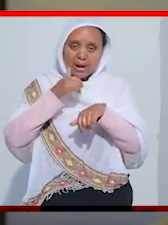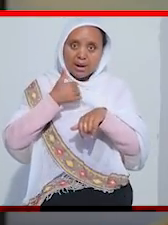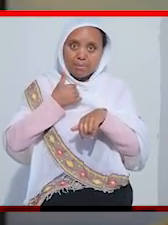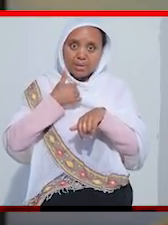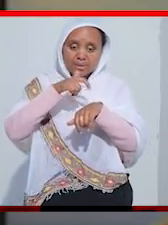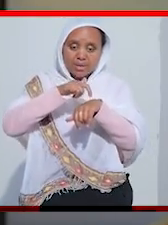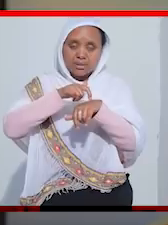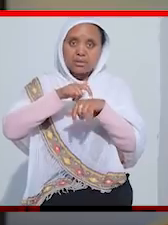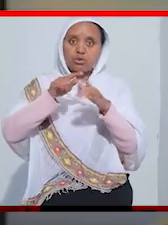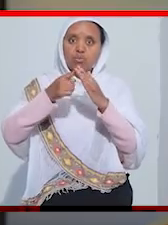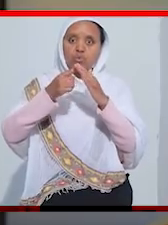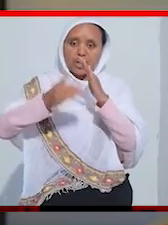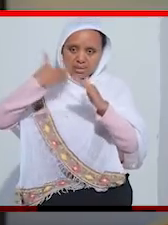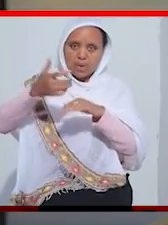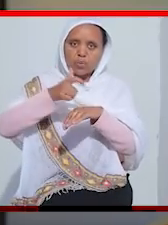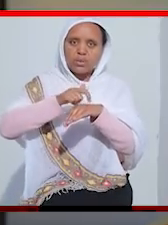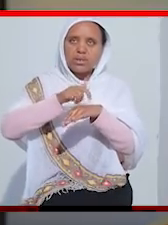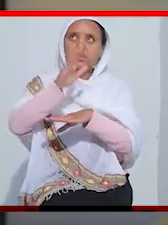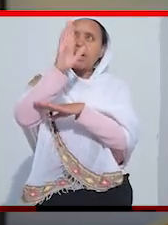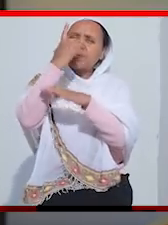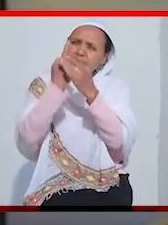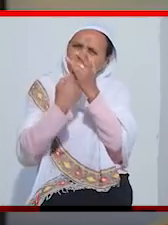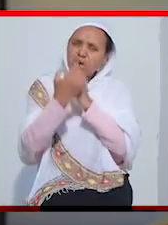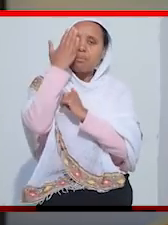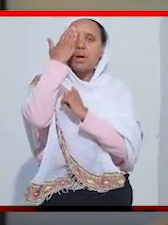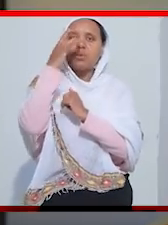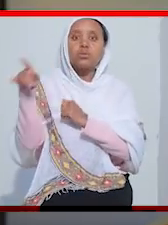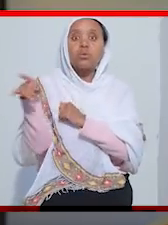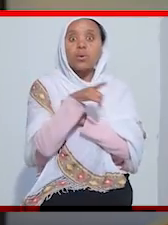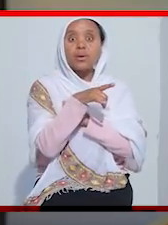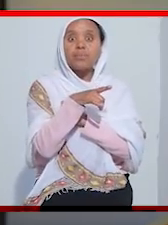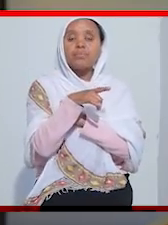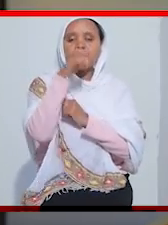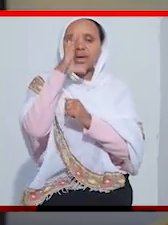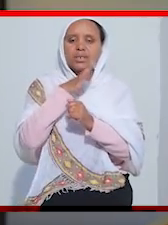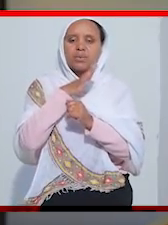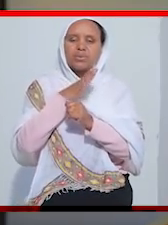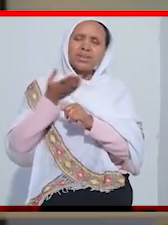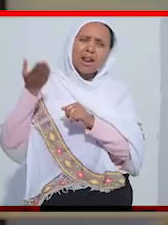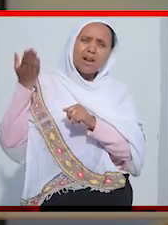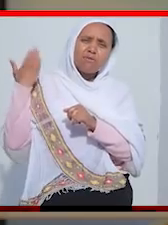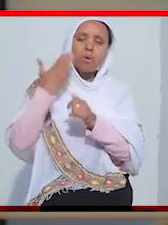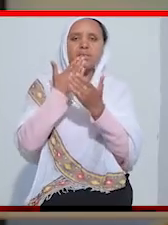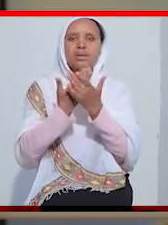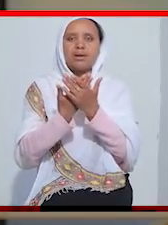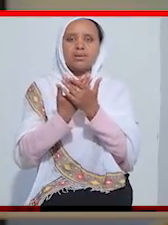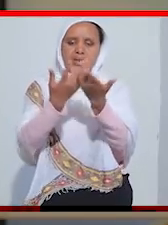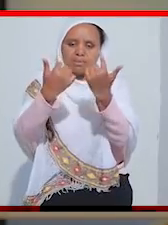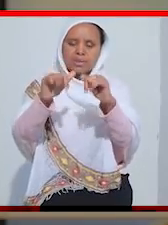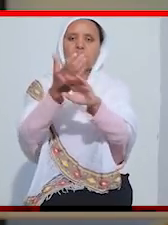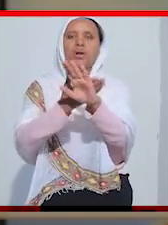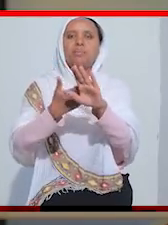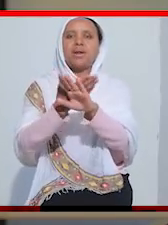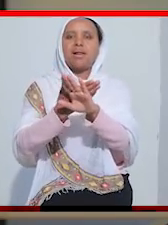ከአለባት ሰዓት ጀምሮ ቀጣዩ ጊዜው እግዚአብሔር ብቻ የሚያውቀው ስለሆነ ለሰው ስላለፈው